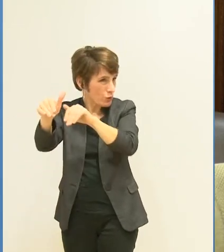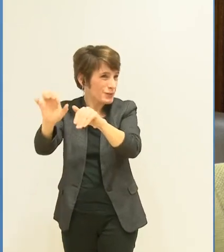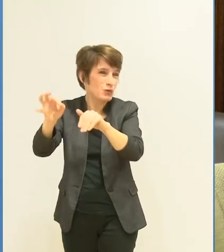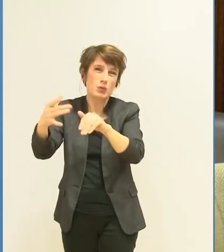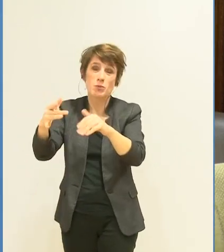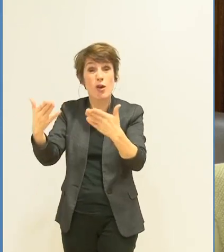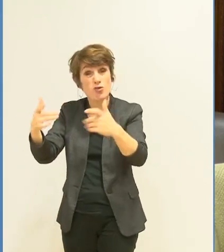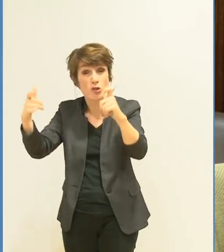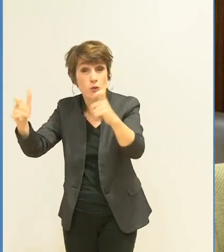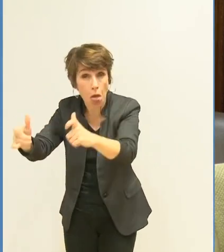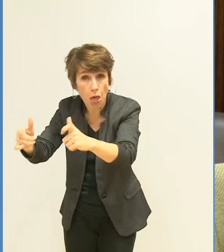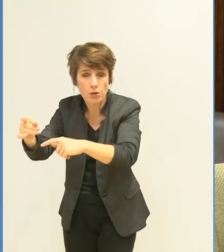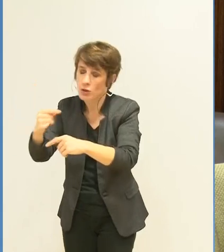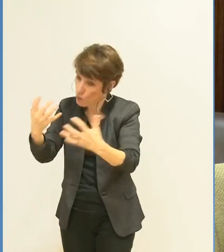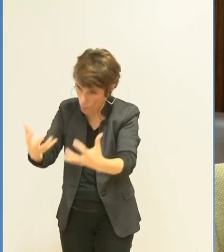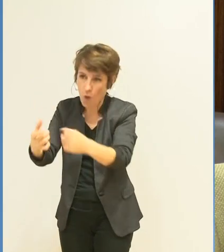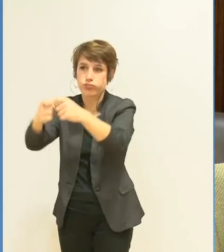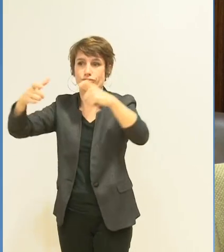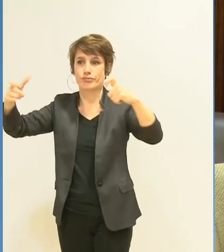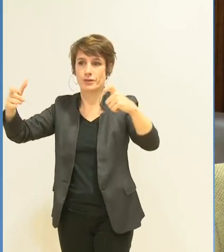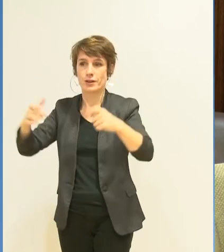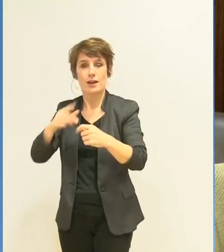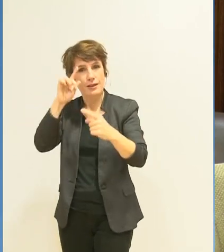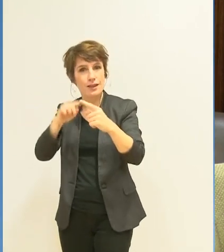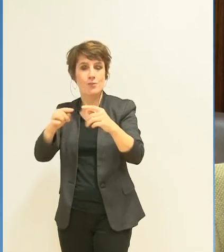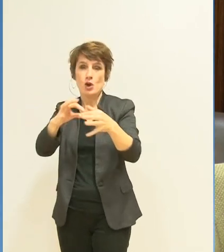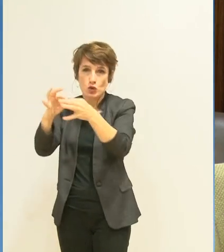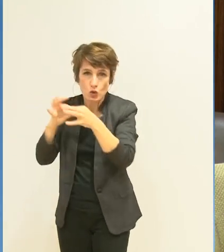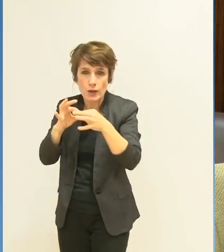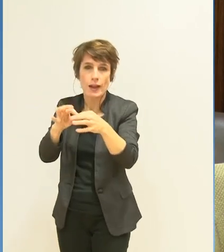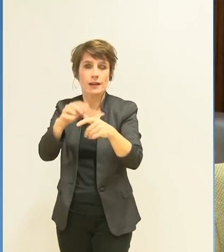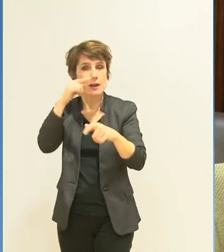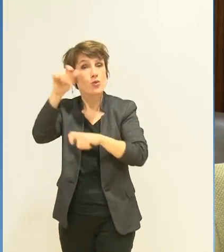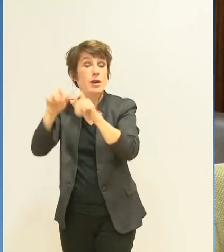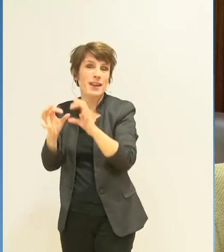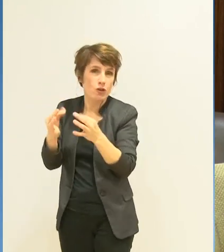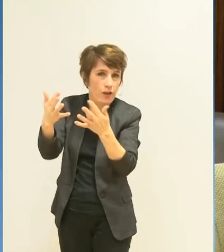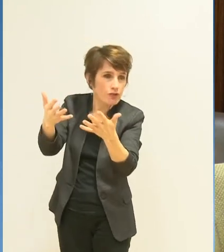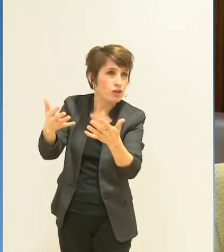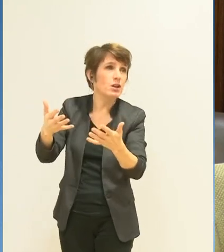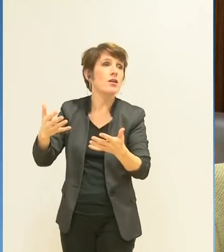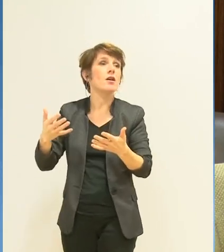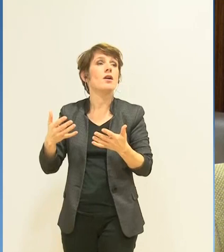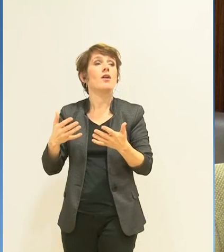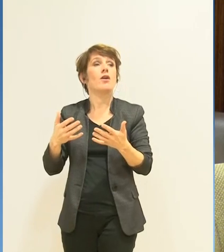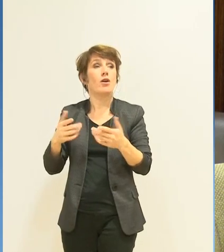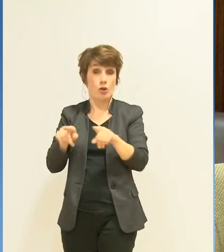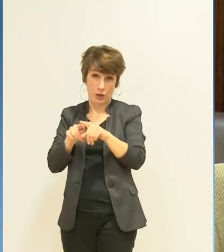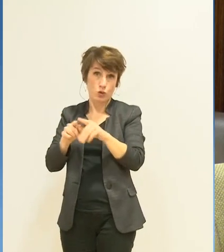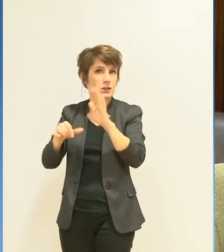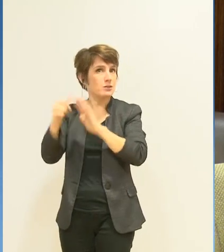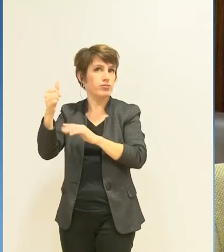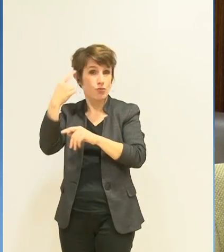la mesure que nous souhaiterions non seulement en matière de solidarité envers les plus fragiles d'entre nous mais aussi et surtout envers nos aînés